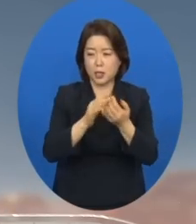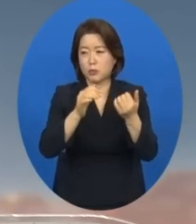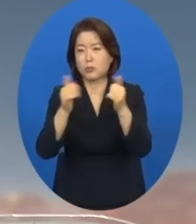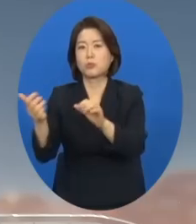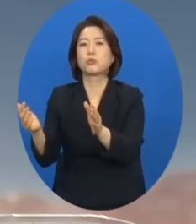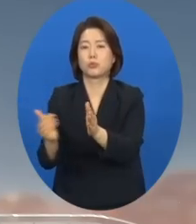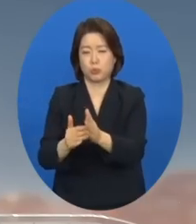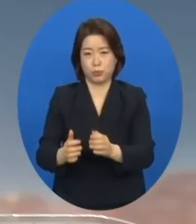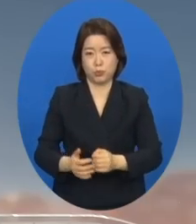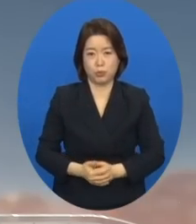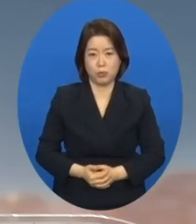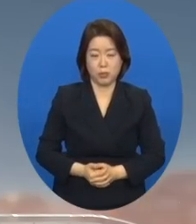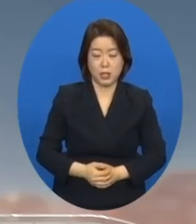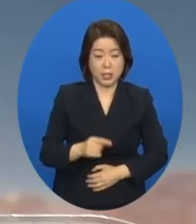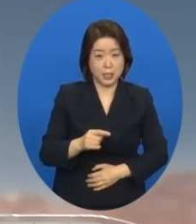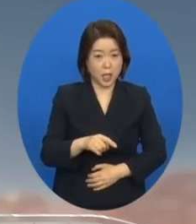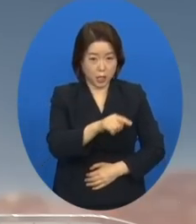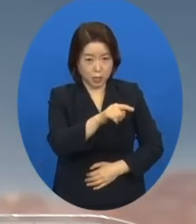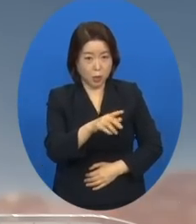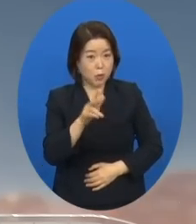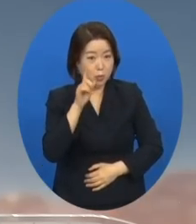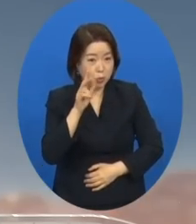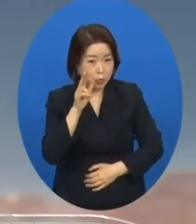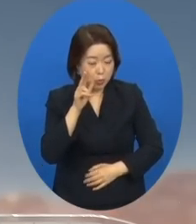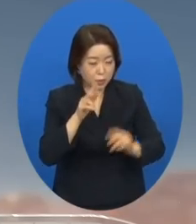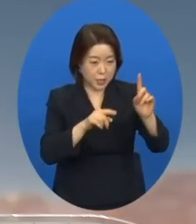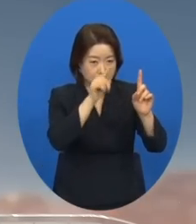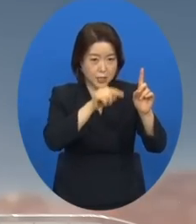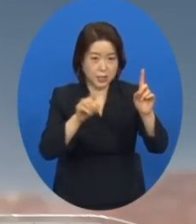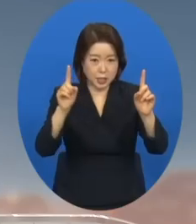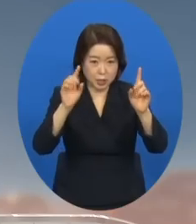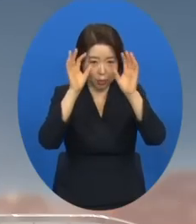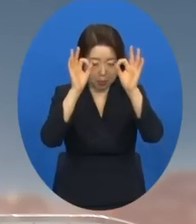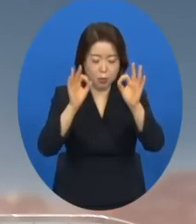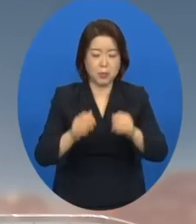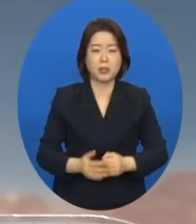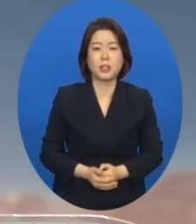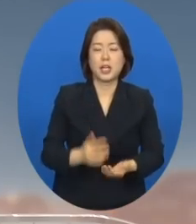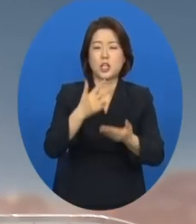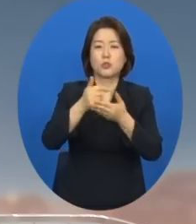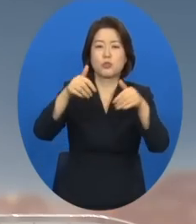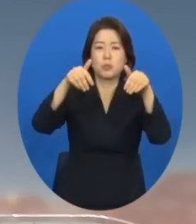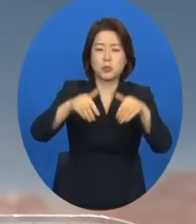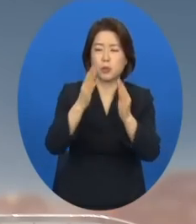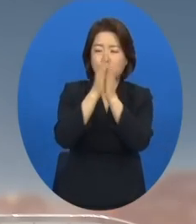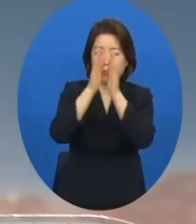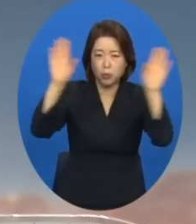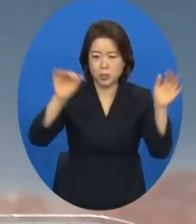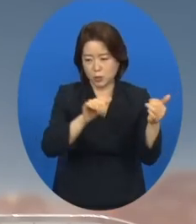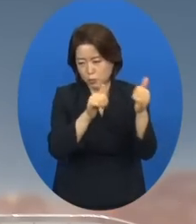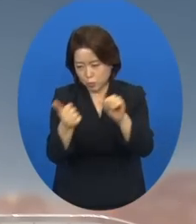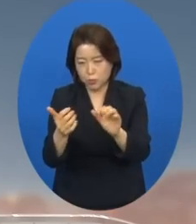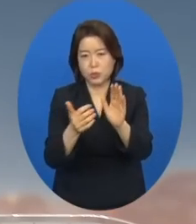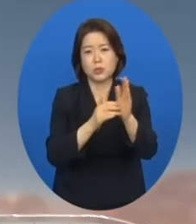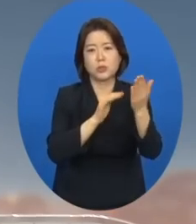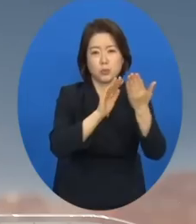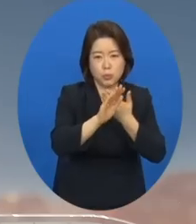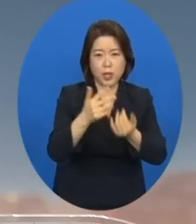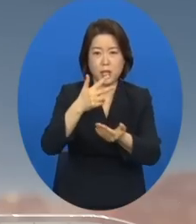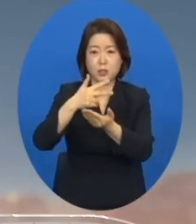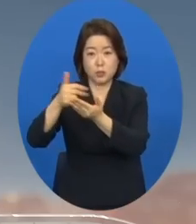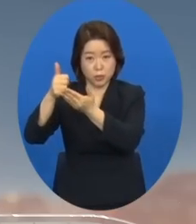것입니다 여호수아 1장 1절에 보면 모세의 죽음으로 시작을 해요 주님의 정 모세가 죽은 뒤에 주님께서